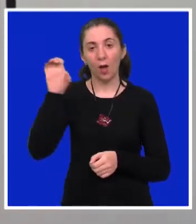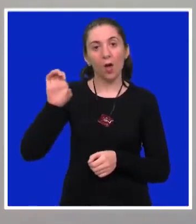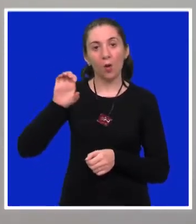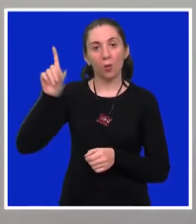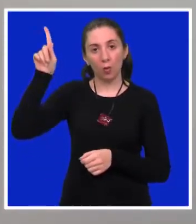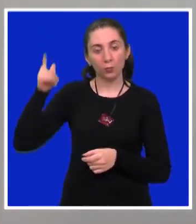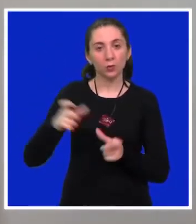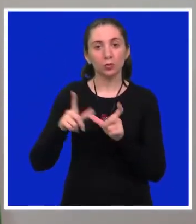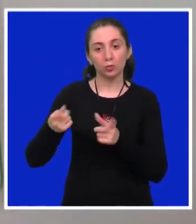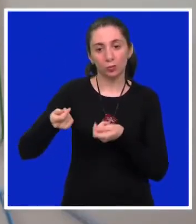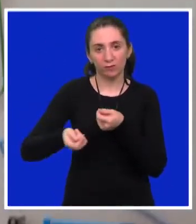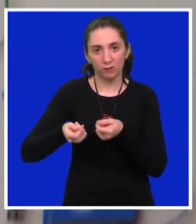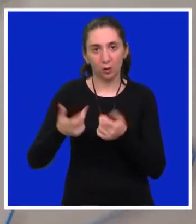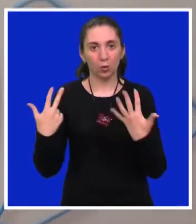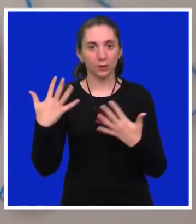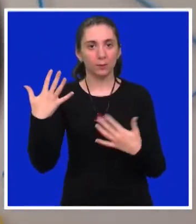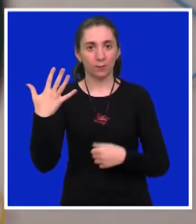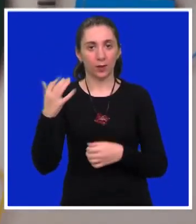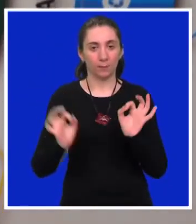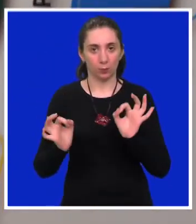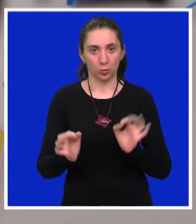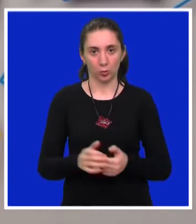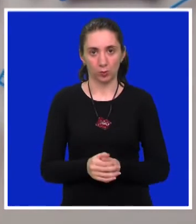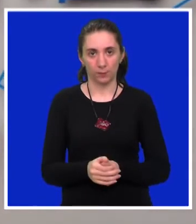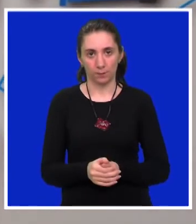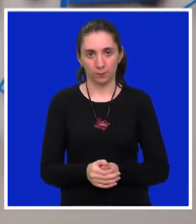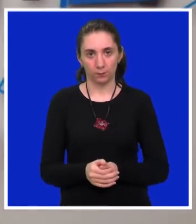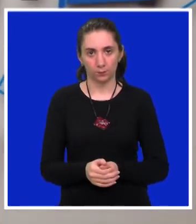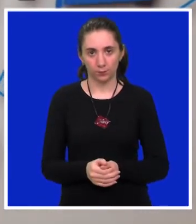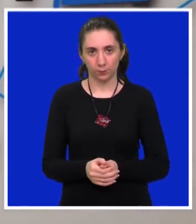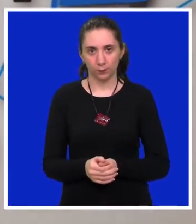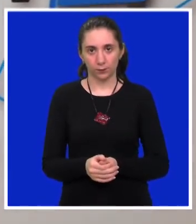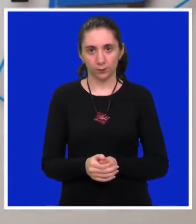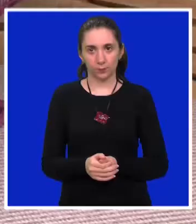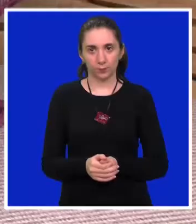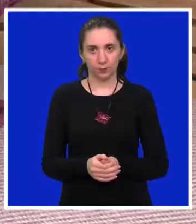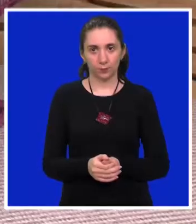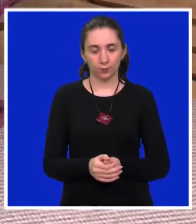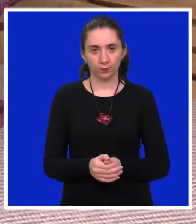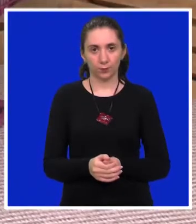je Europska unija sufinancirala 85%.